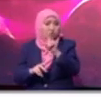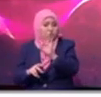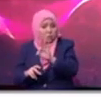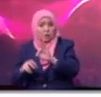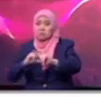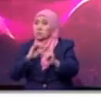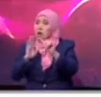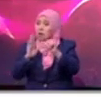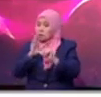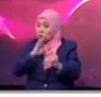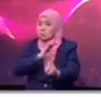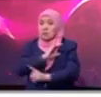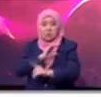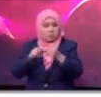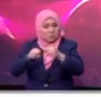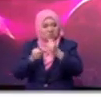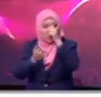keseksaan kerana melakukan pecah amanah